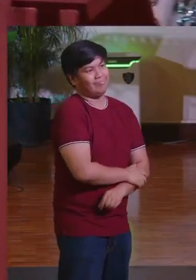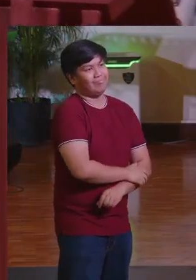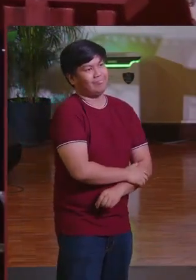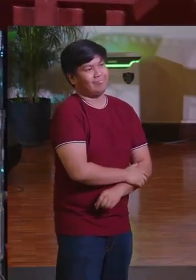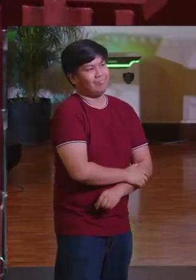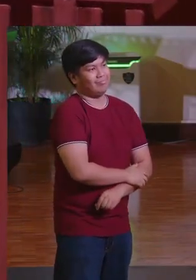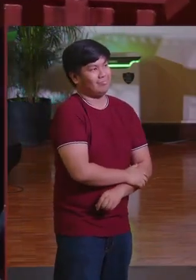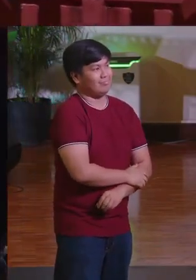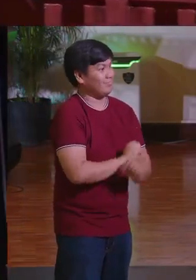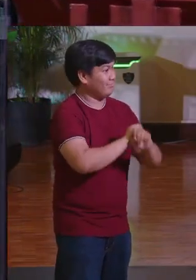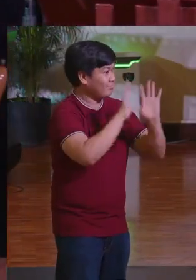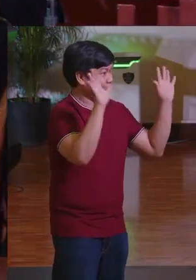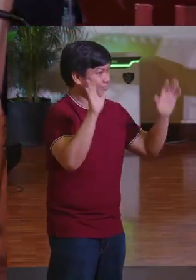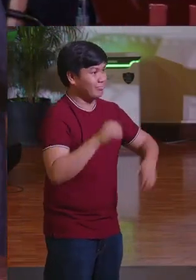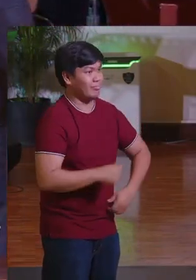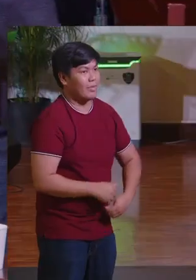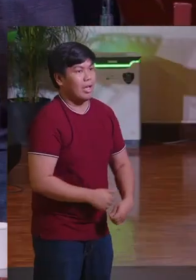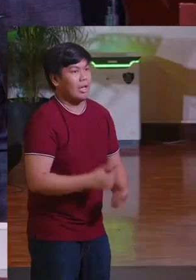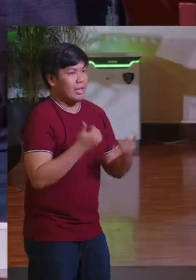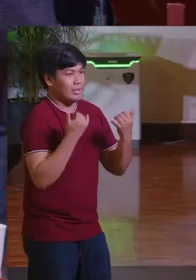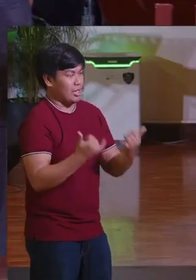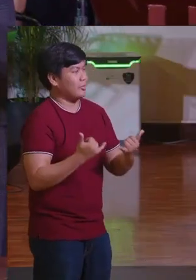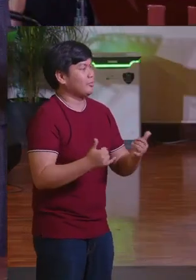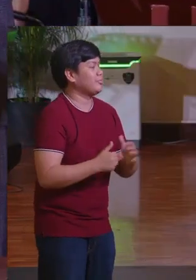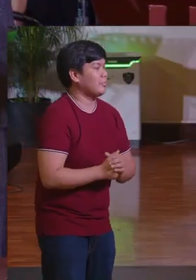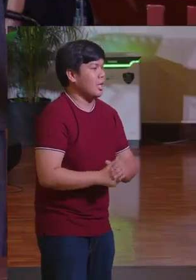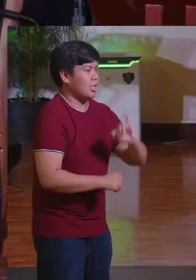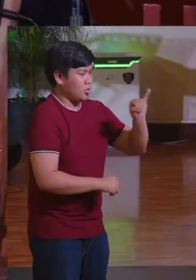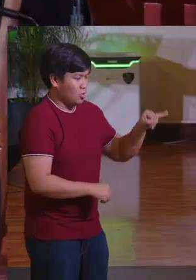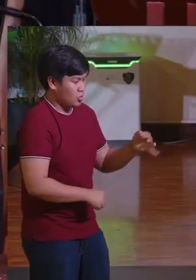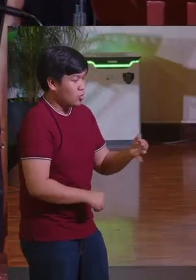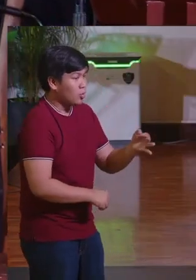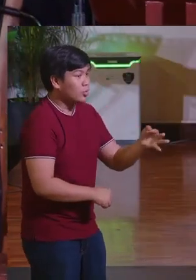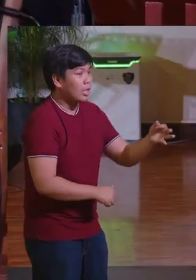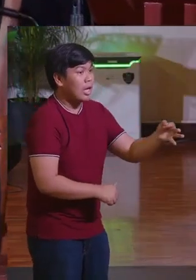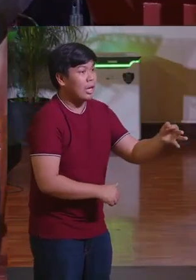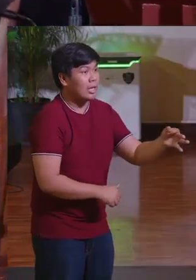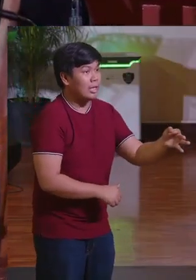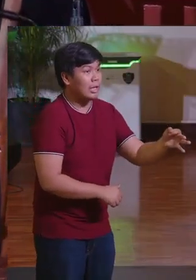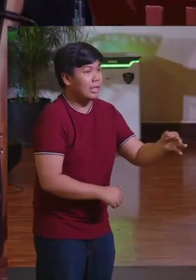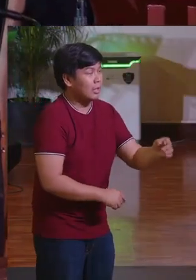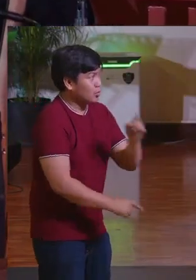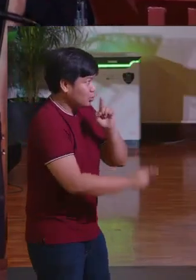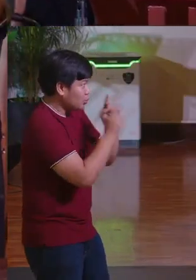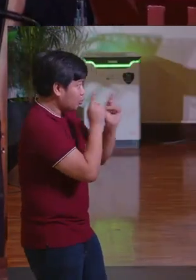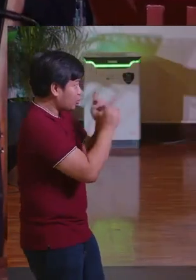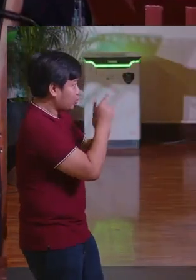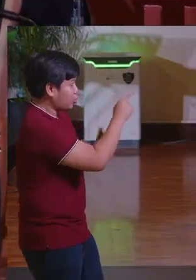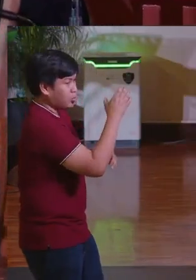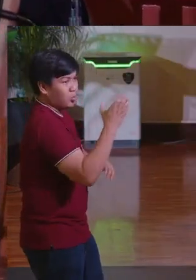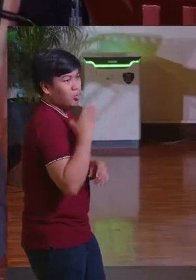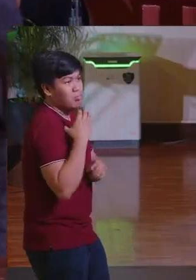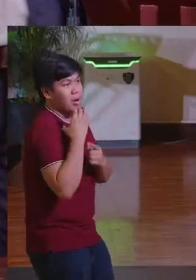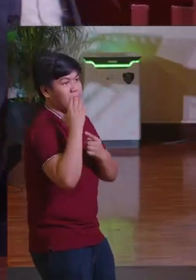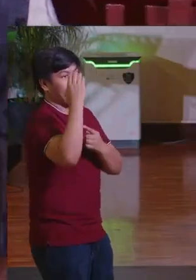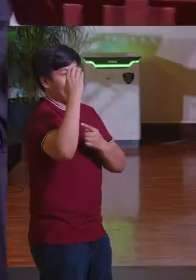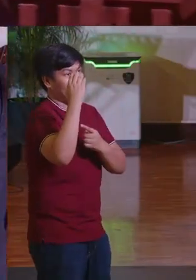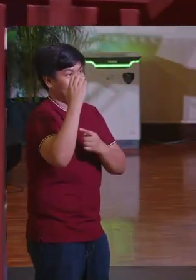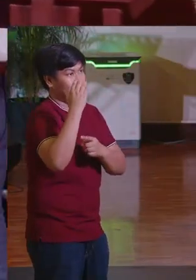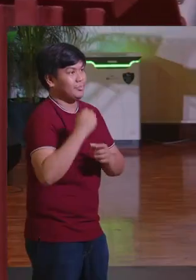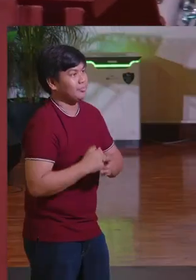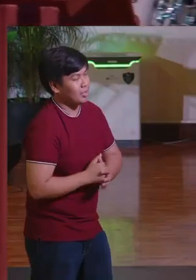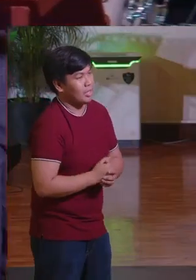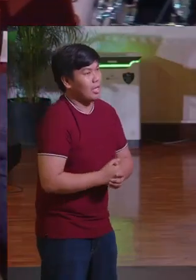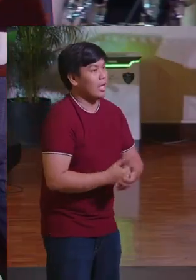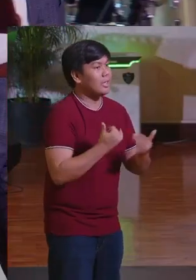kumpisal, pagko-confess ni Jonah, na parang kumpisal na rin sa kanyang sarili, siya po'y nabuhusan ng malamig na tubig